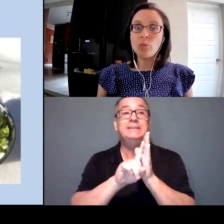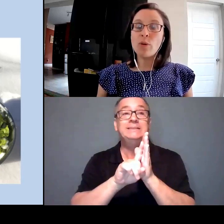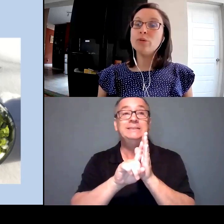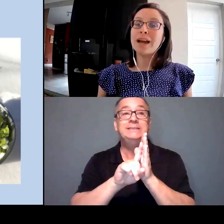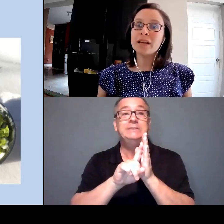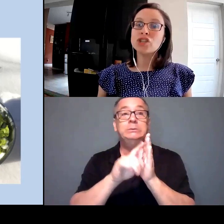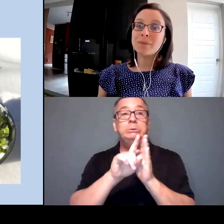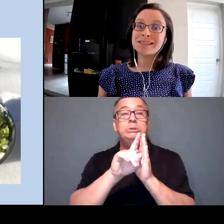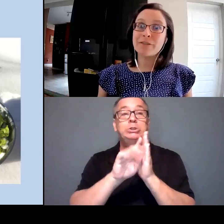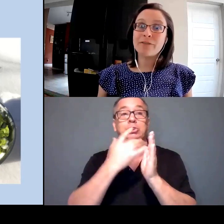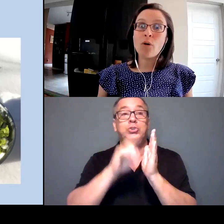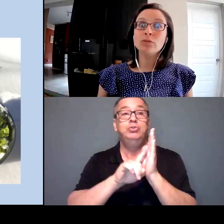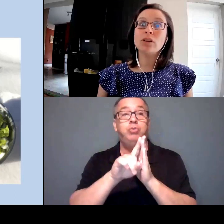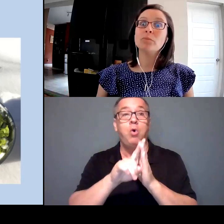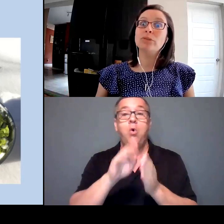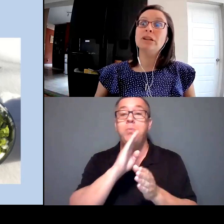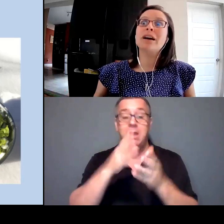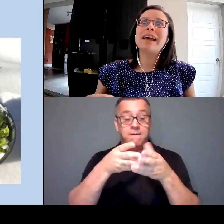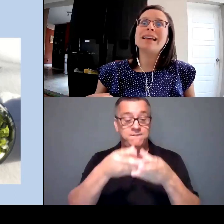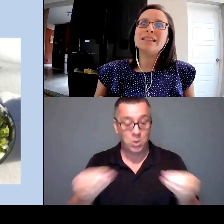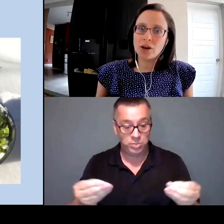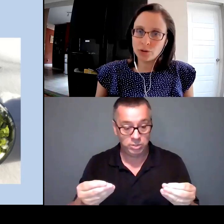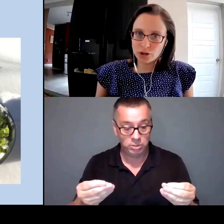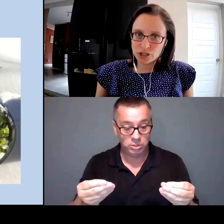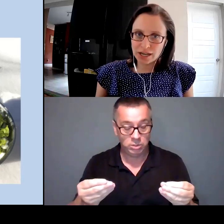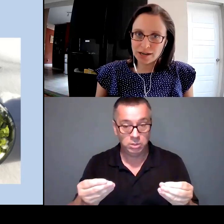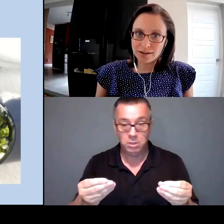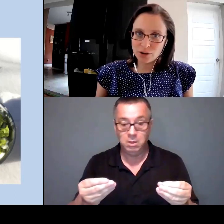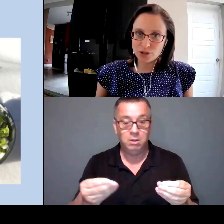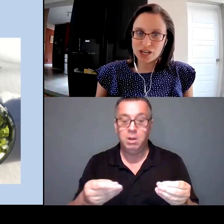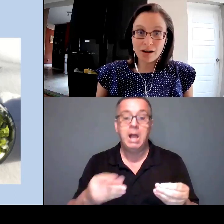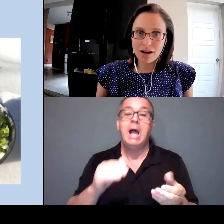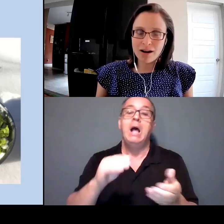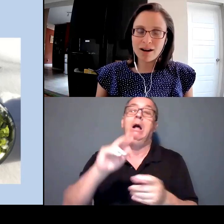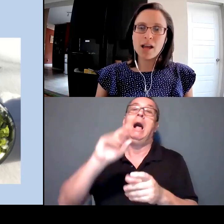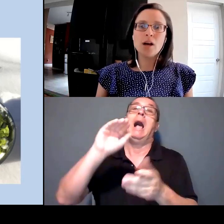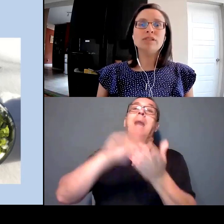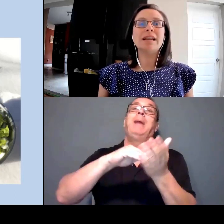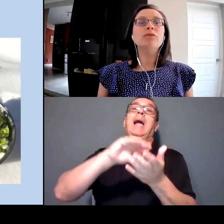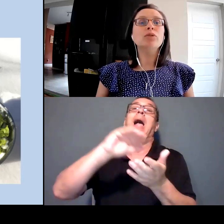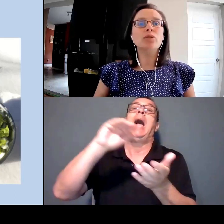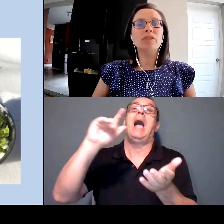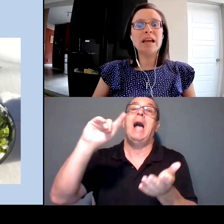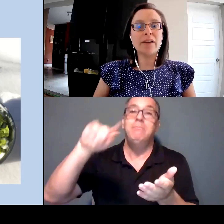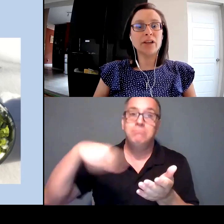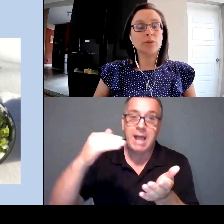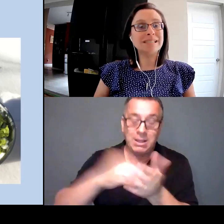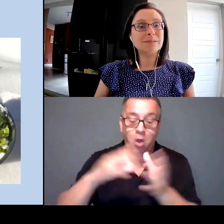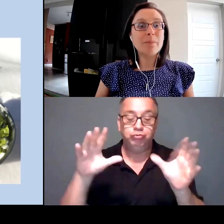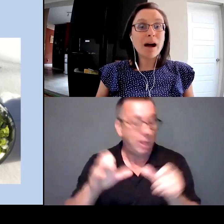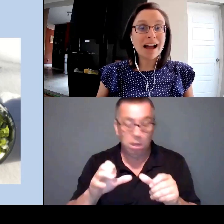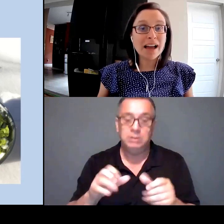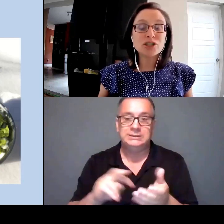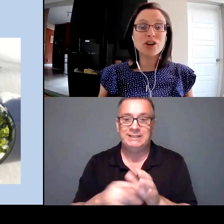au point où la neige commence à fondre, puis là, il y a un regel, il y a un gel encore. Vous allez vous retrouver avec un